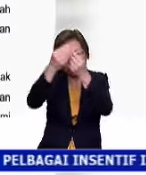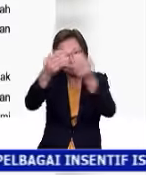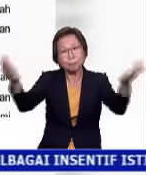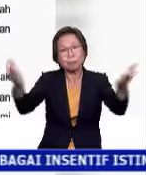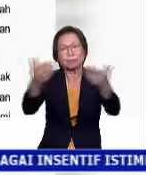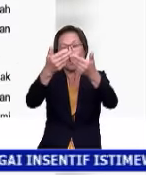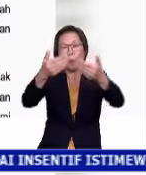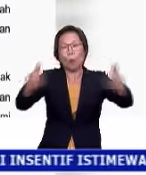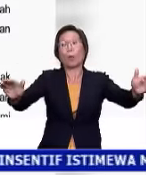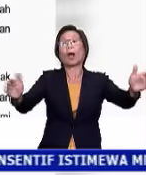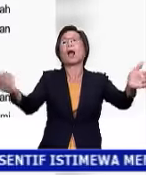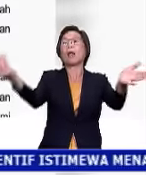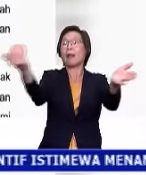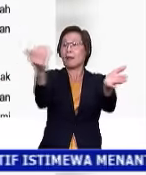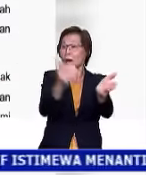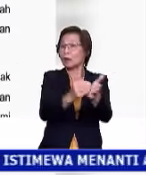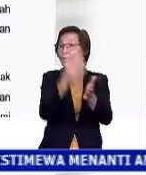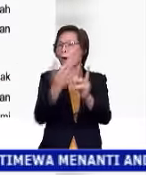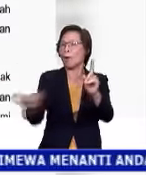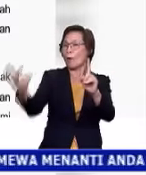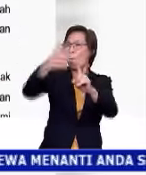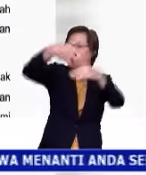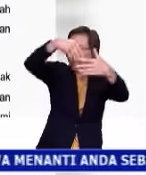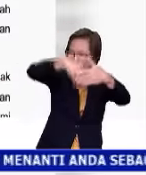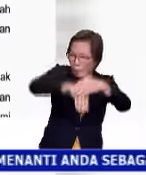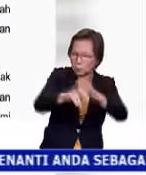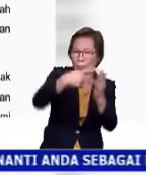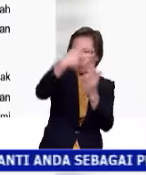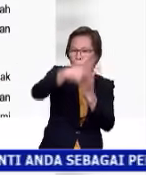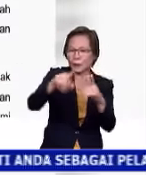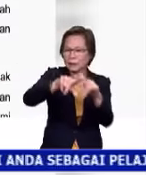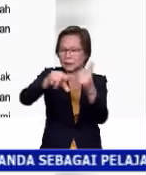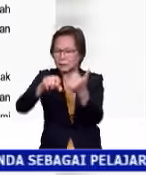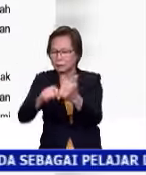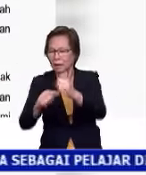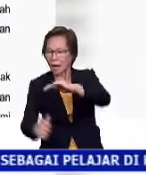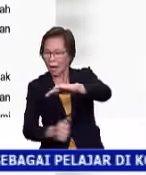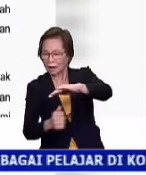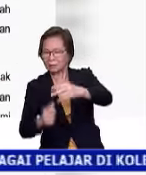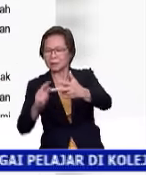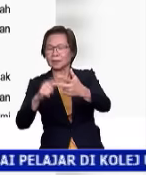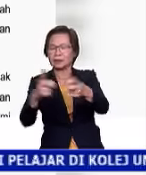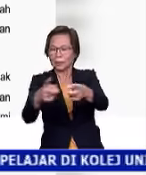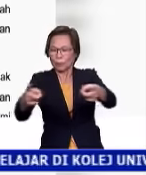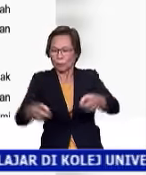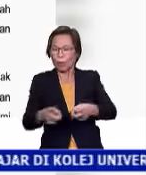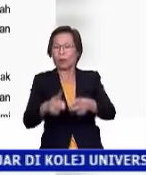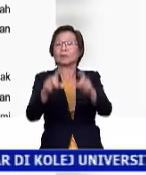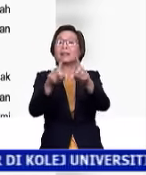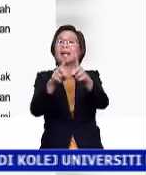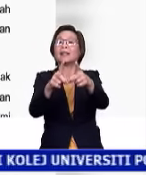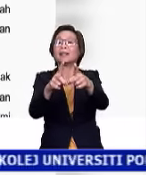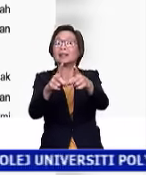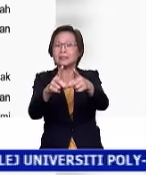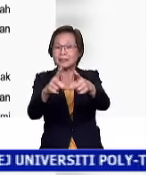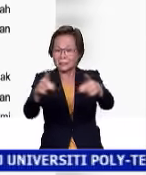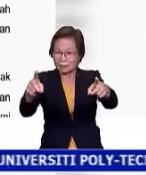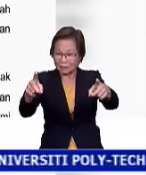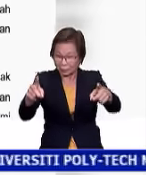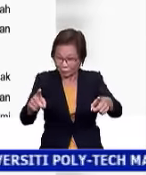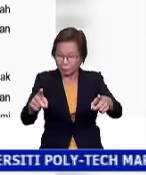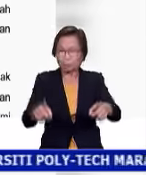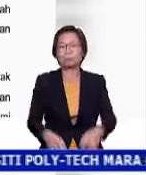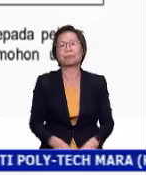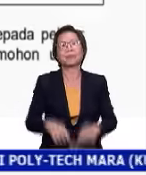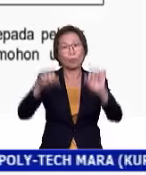memaklumkan pembukaan semula melibatkan permohonan masuk ke program sijil, asasi, diploma dan ijazah sarjana muda.